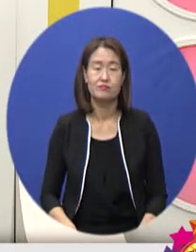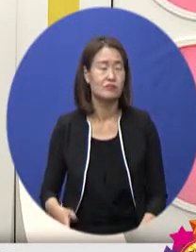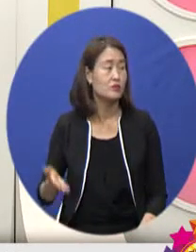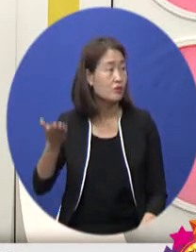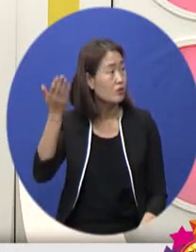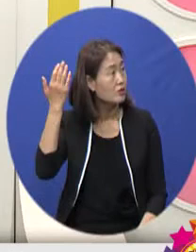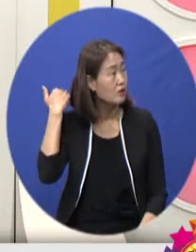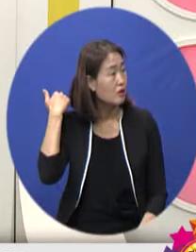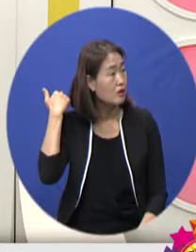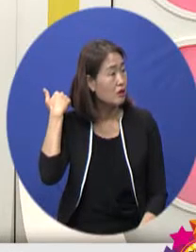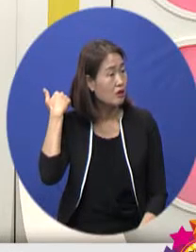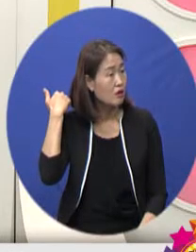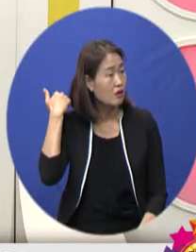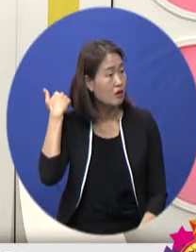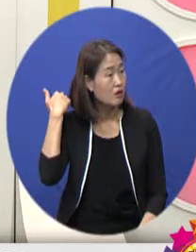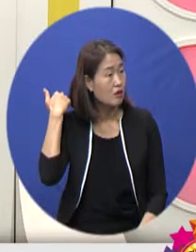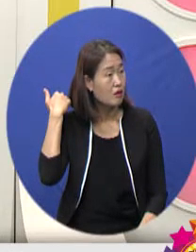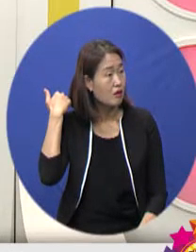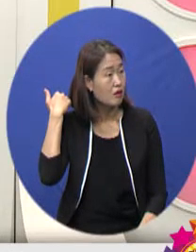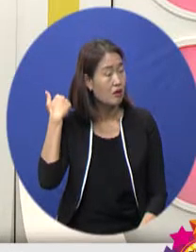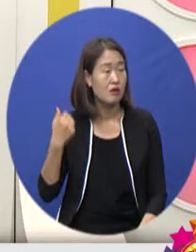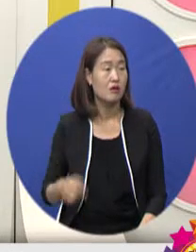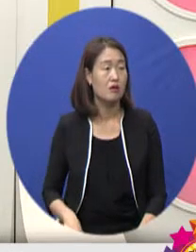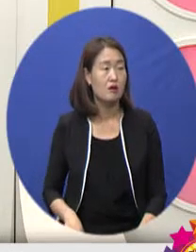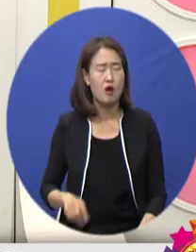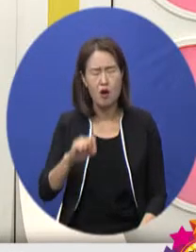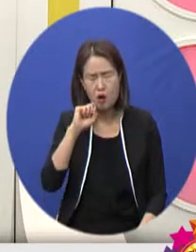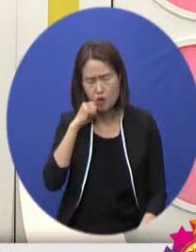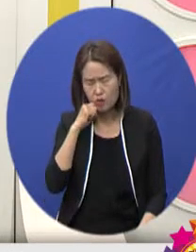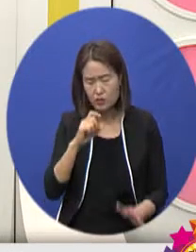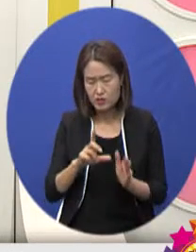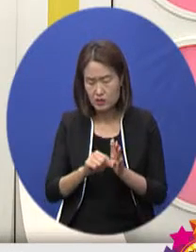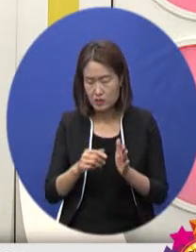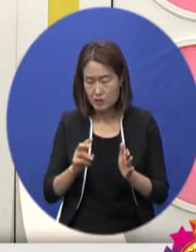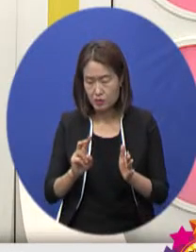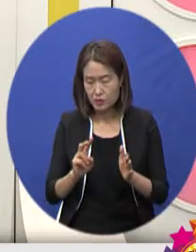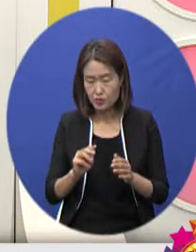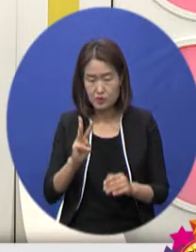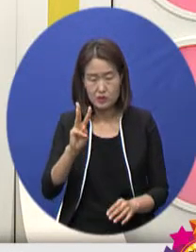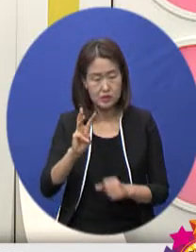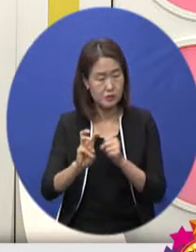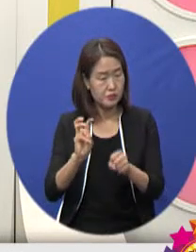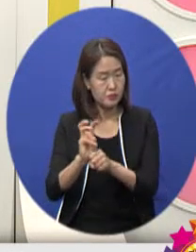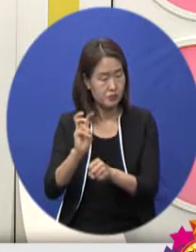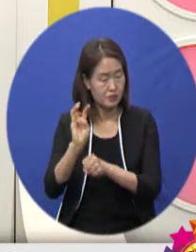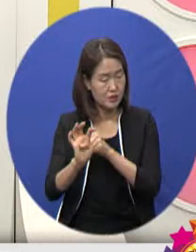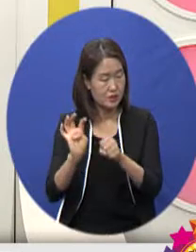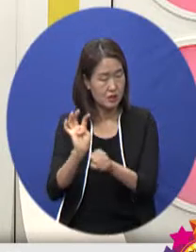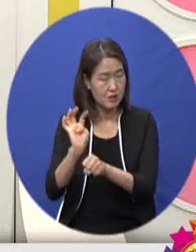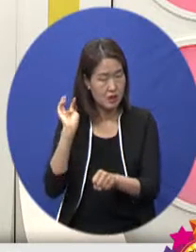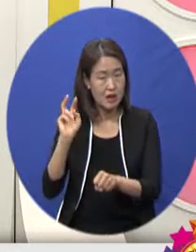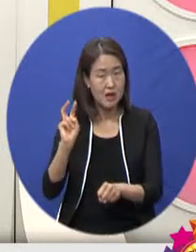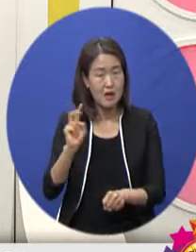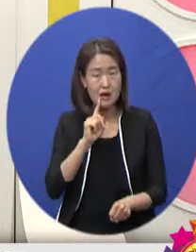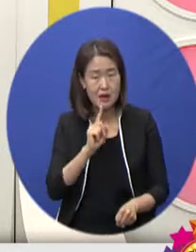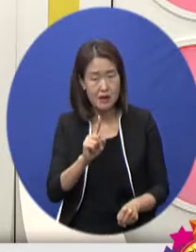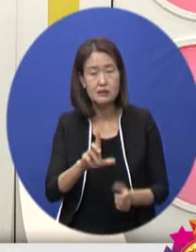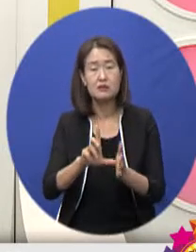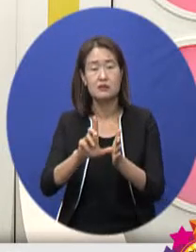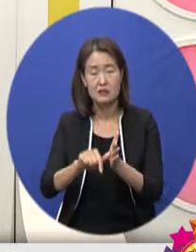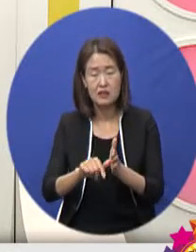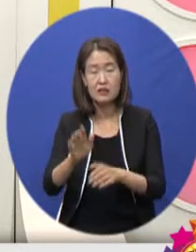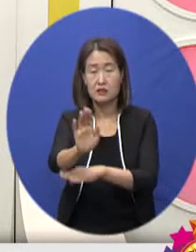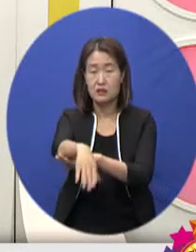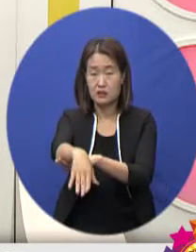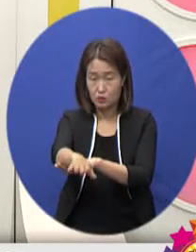그 저기 어려운 저기 시절 때인가 한 30년, 3, 40년 된 것 같아요. 네네. 그 시절에